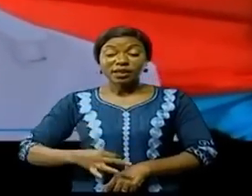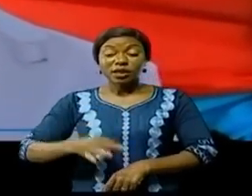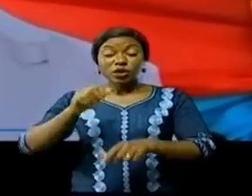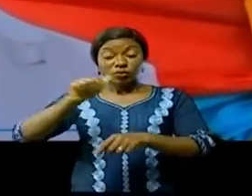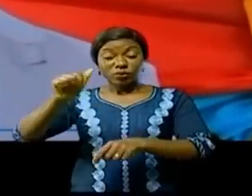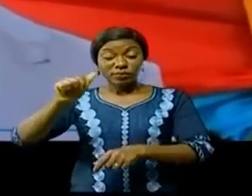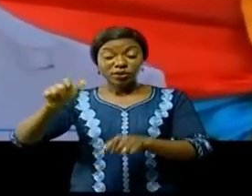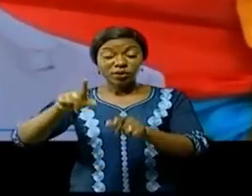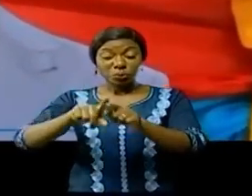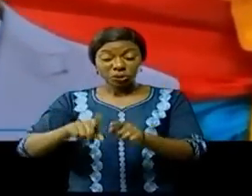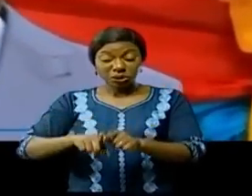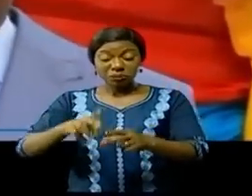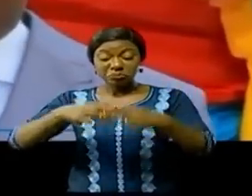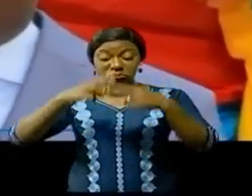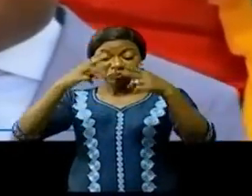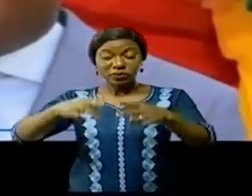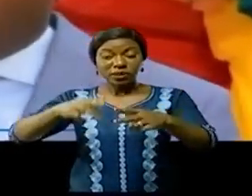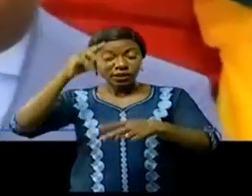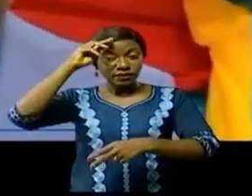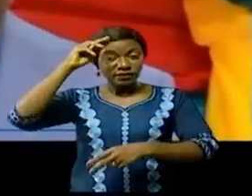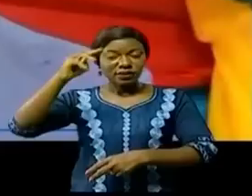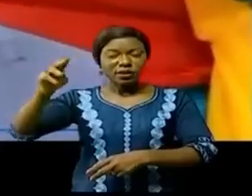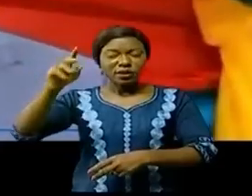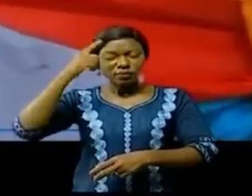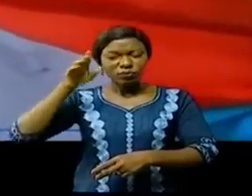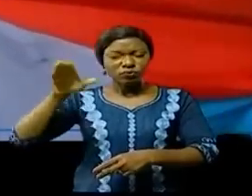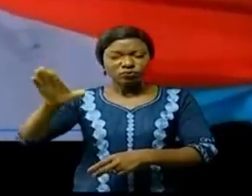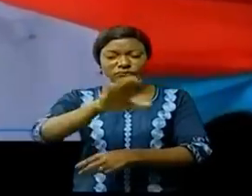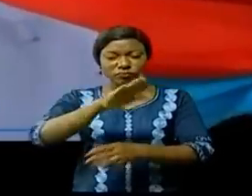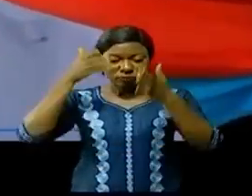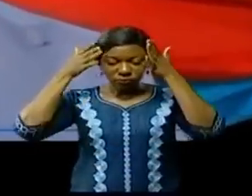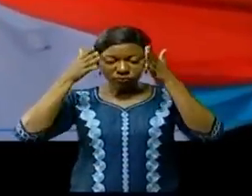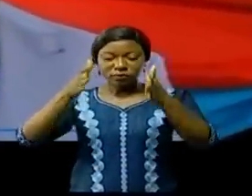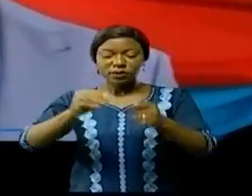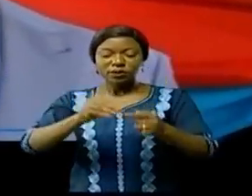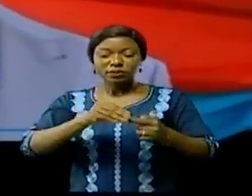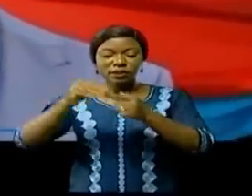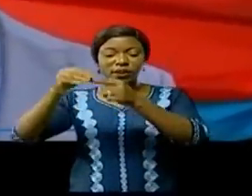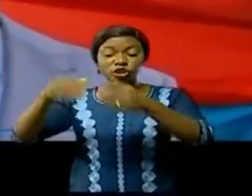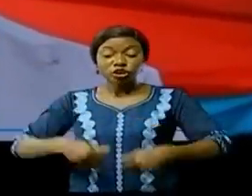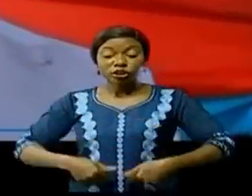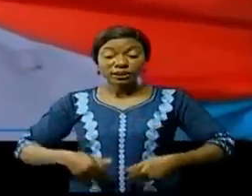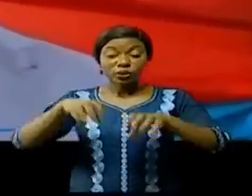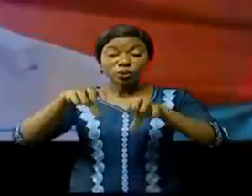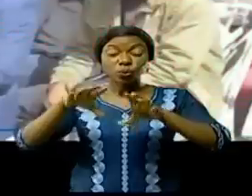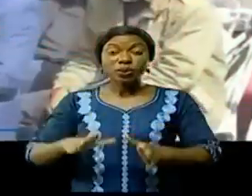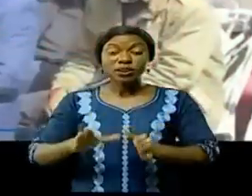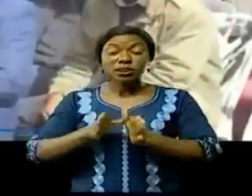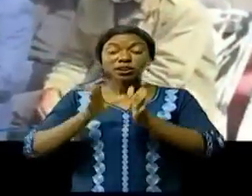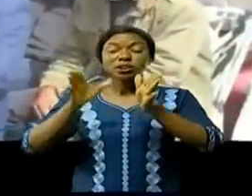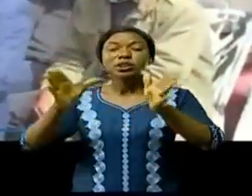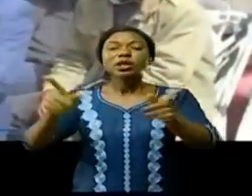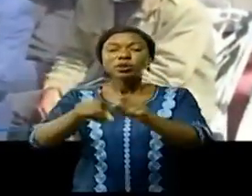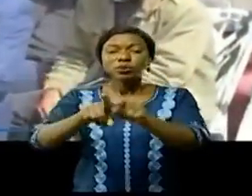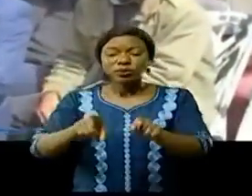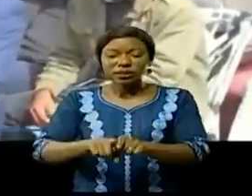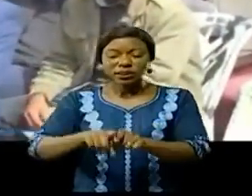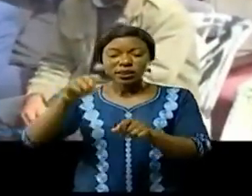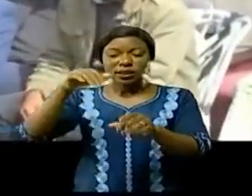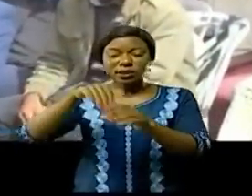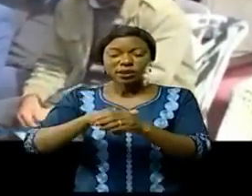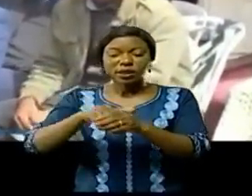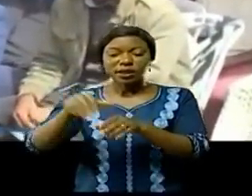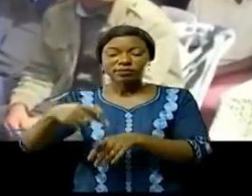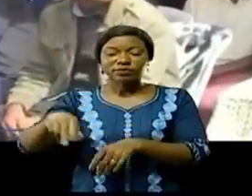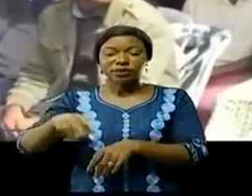chancelier des universités congolaises, pour son attention particulière à la jeunesse congolaise en général et celle de l'Ituri en